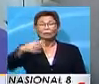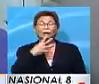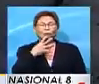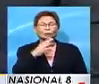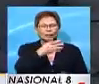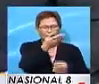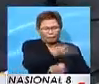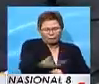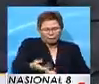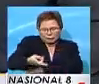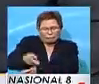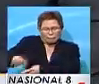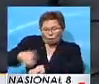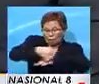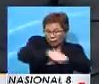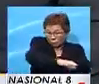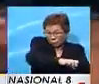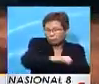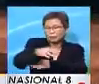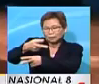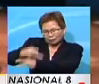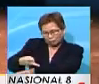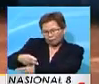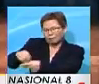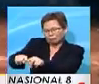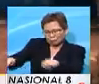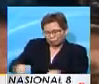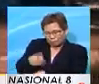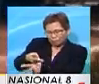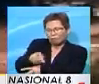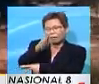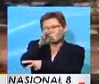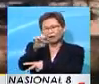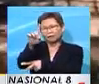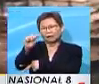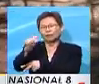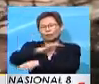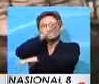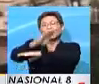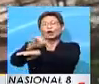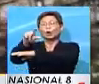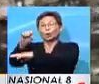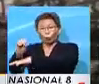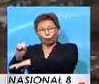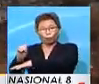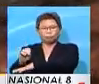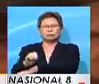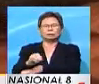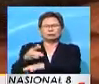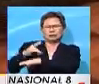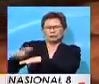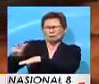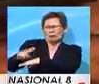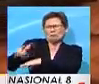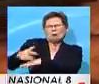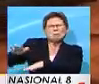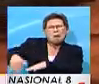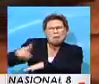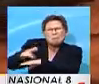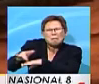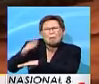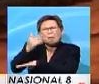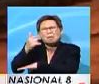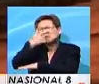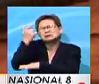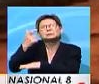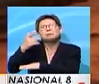seit yang masih belum dieksport keluar berada di dalam Kawasan felda Bukit Goh Kegagalan proses pengosongan tersebut disebabkan